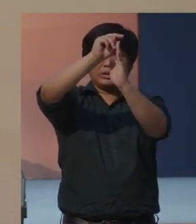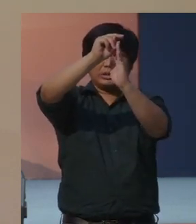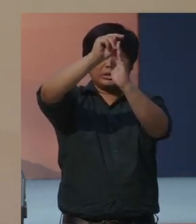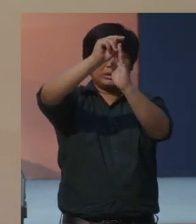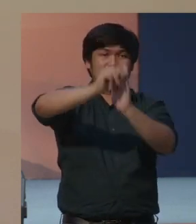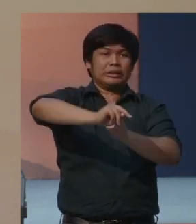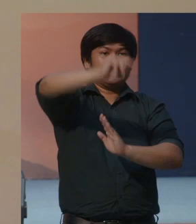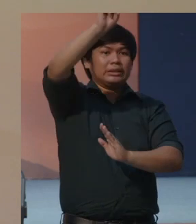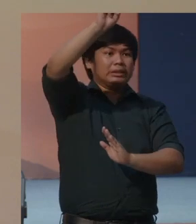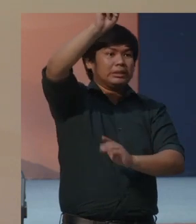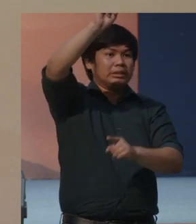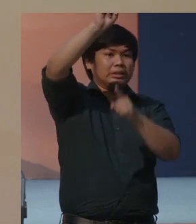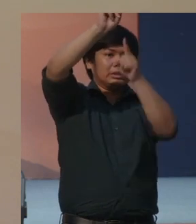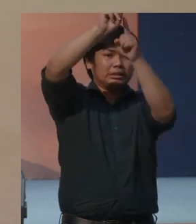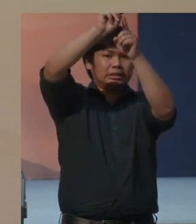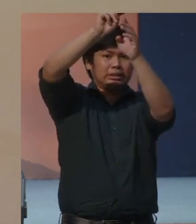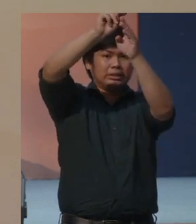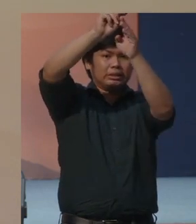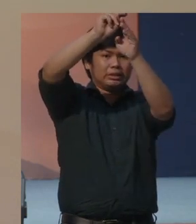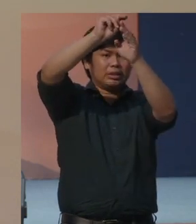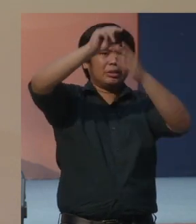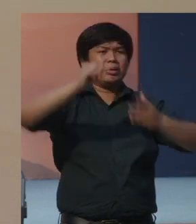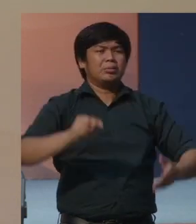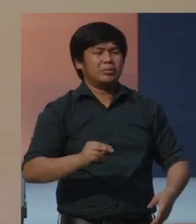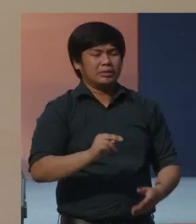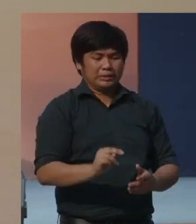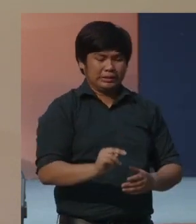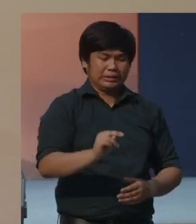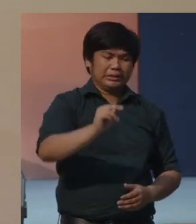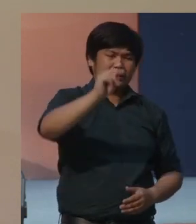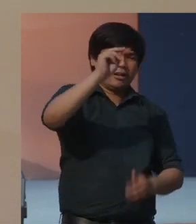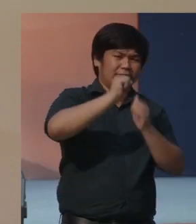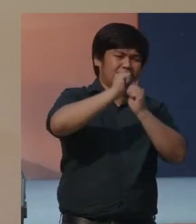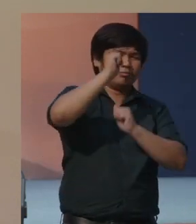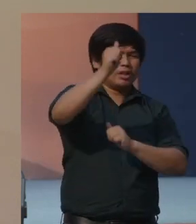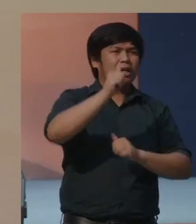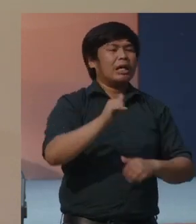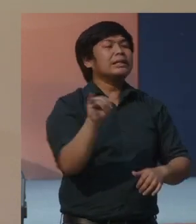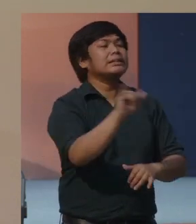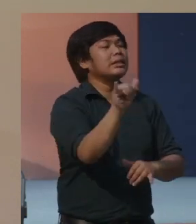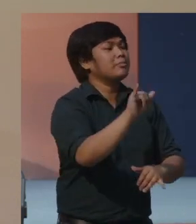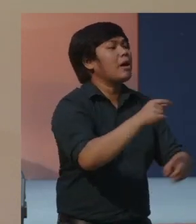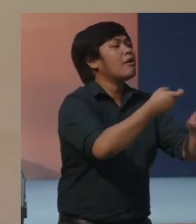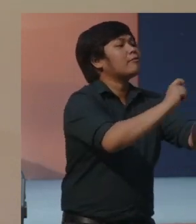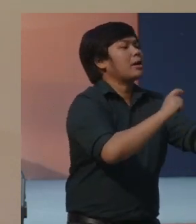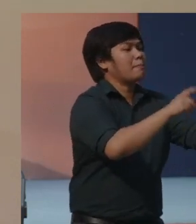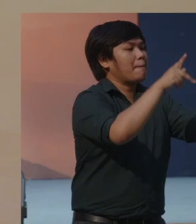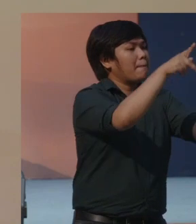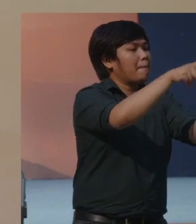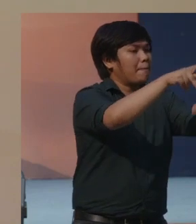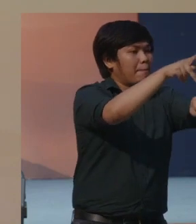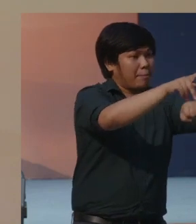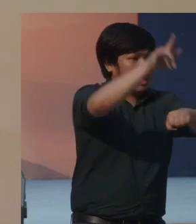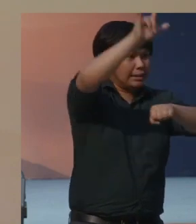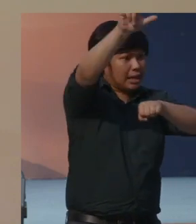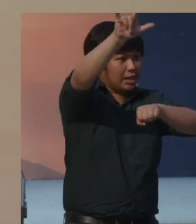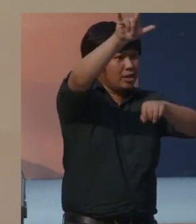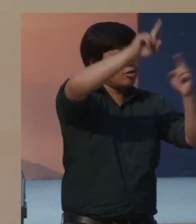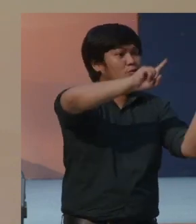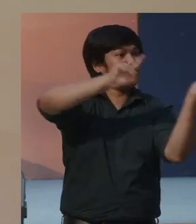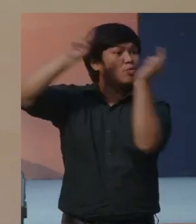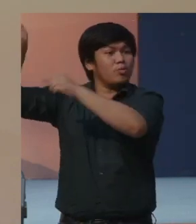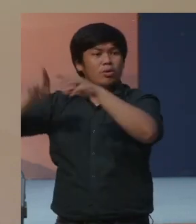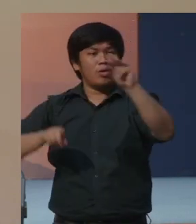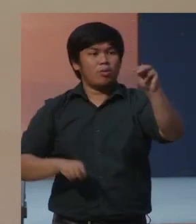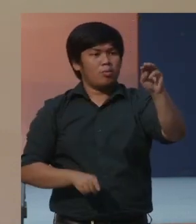po, half a marathon. No? Doon po yung city of Adam. Hininto na po ng Diyos ang tubig